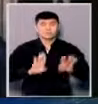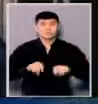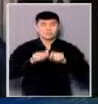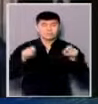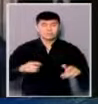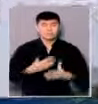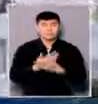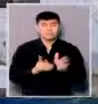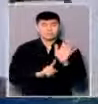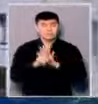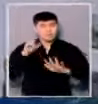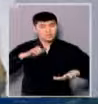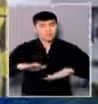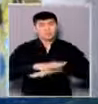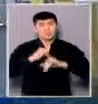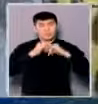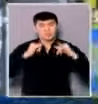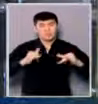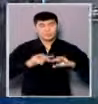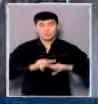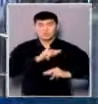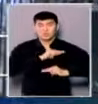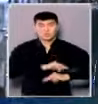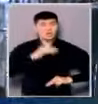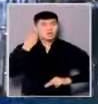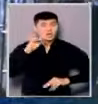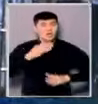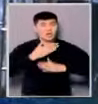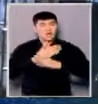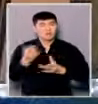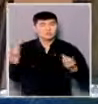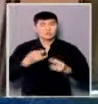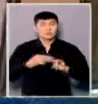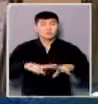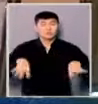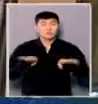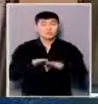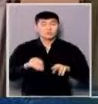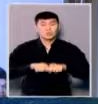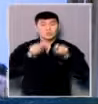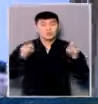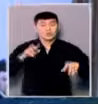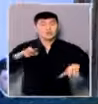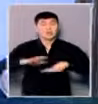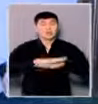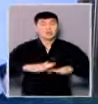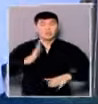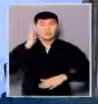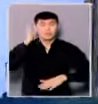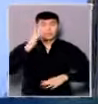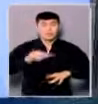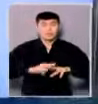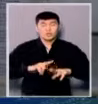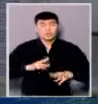бізге себеп берді. Еліміздің дамуы қажырлы еңбек пен сапалы қызметті талап етеді. Осыған орай мұражайдың ашылуы еліміздің жарқын болашағына